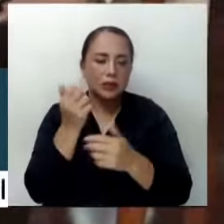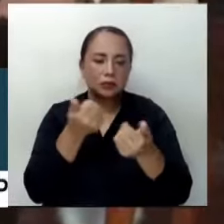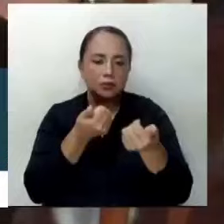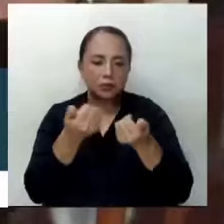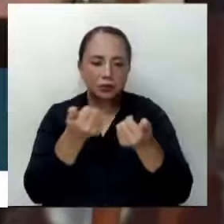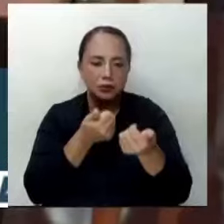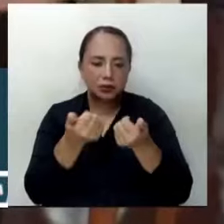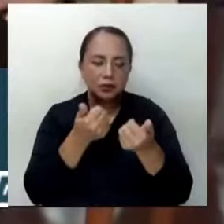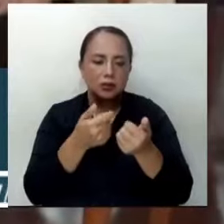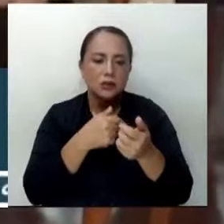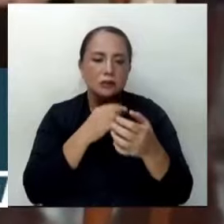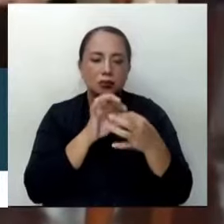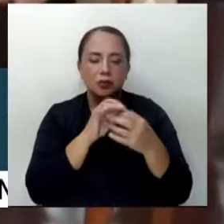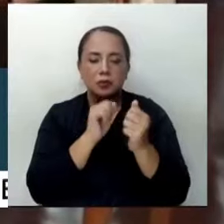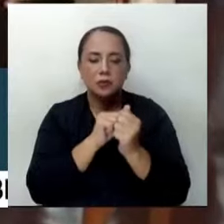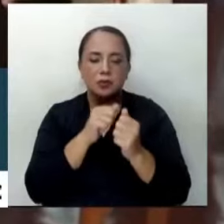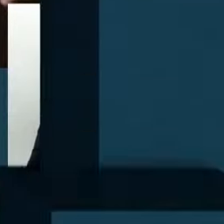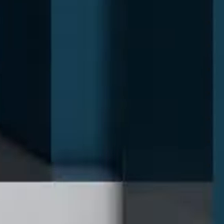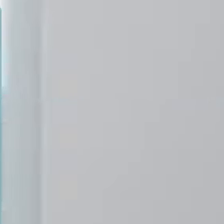China.